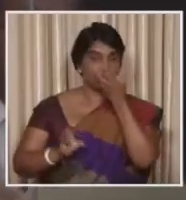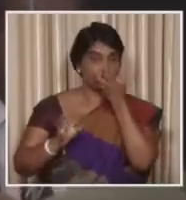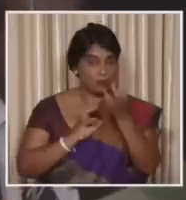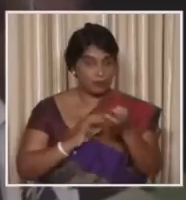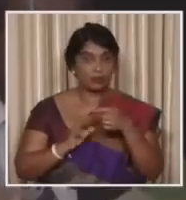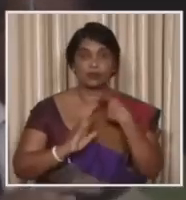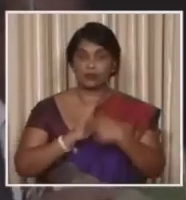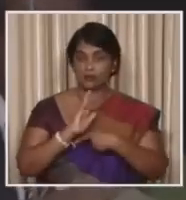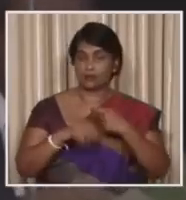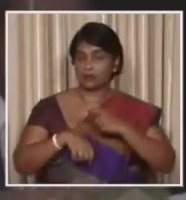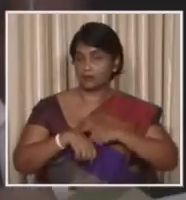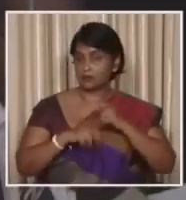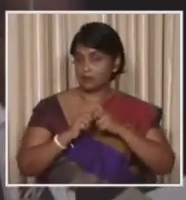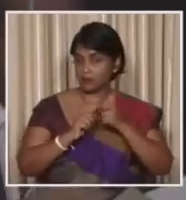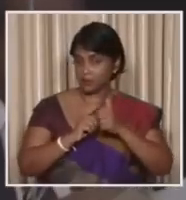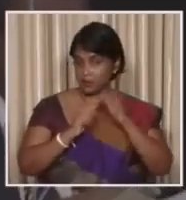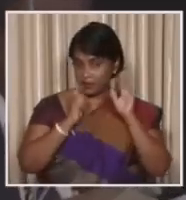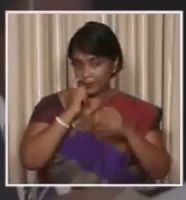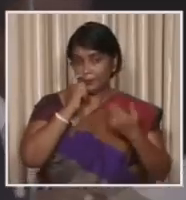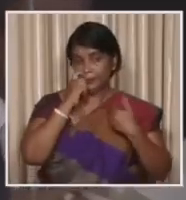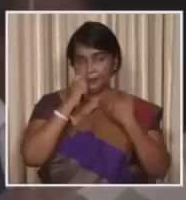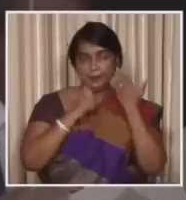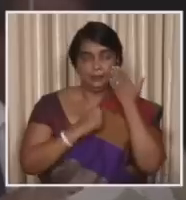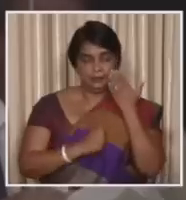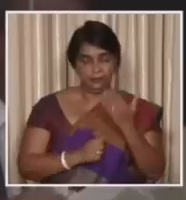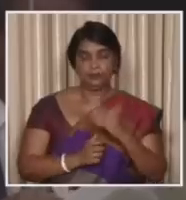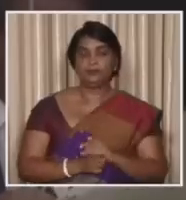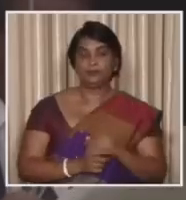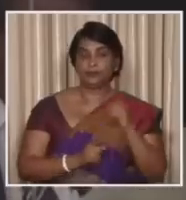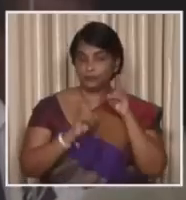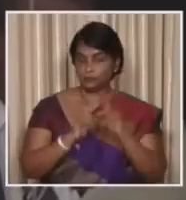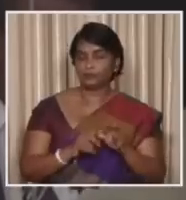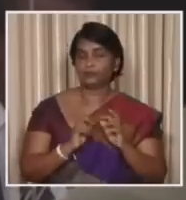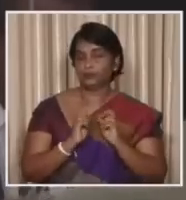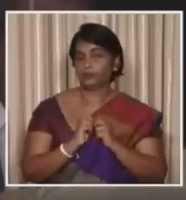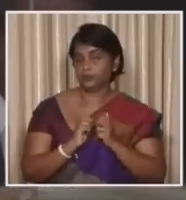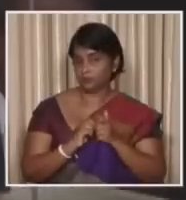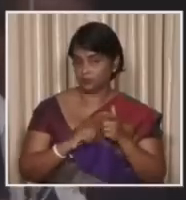දේවල් මේ රටේ සිද්ධ වෙනකොට අපි දැක්කා මේ වගේ ප්‍රතිඵල.